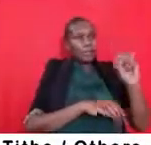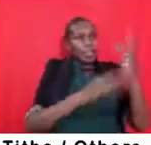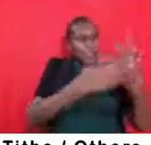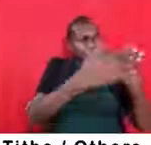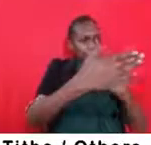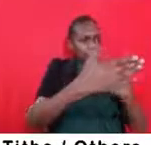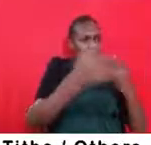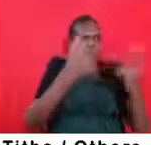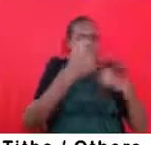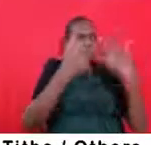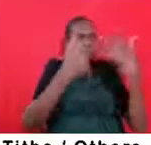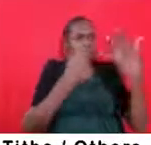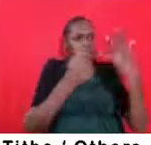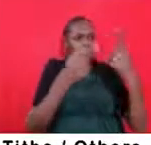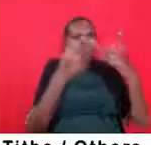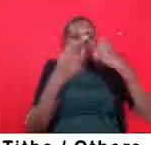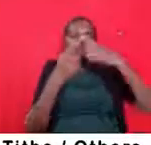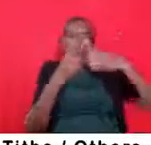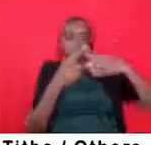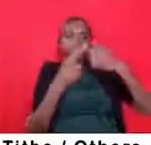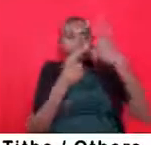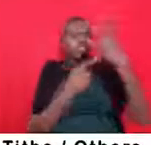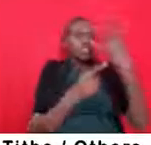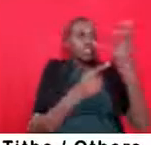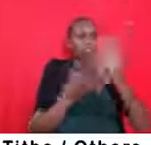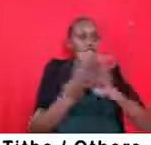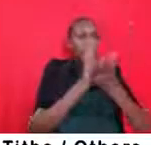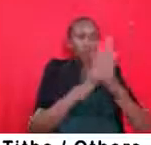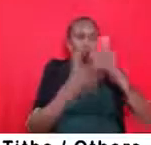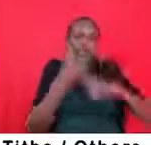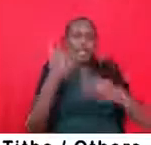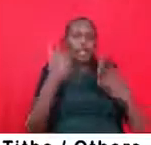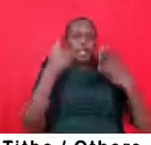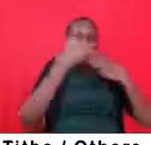75 alafu 24, ukifanya calculation inakuja ngapi?